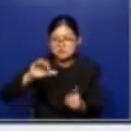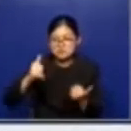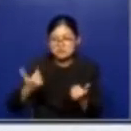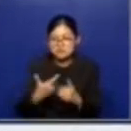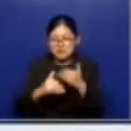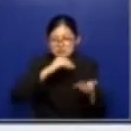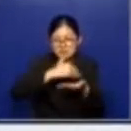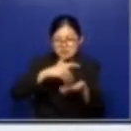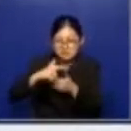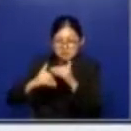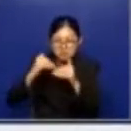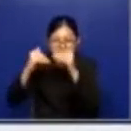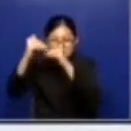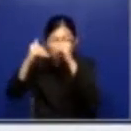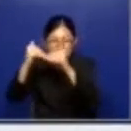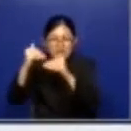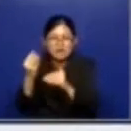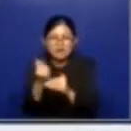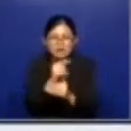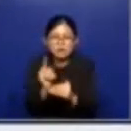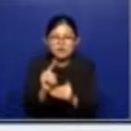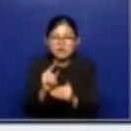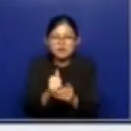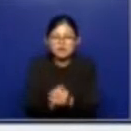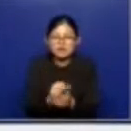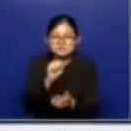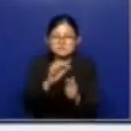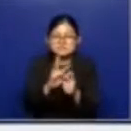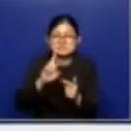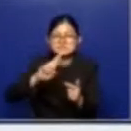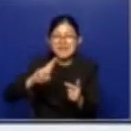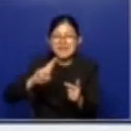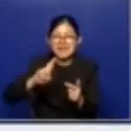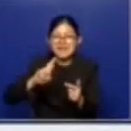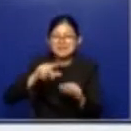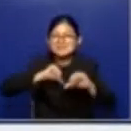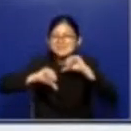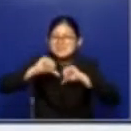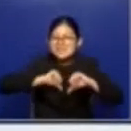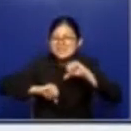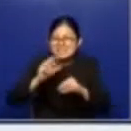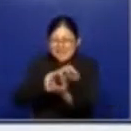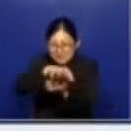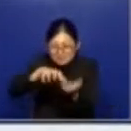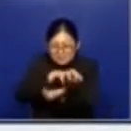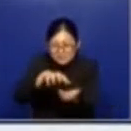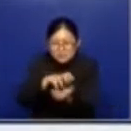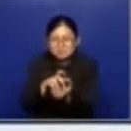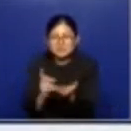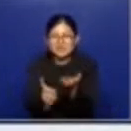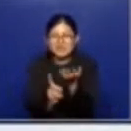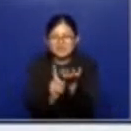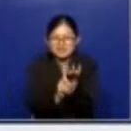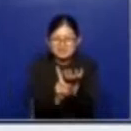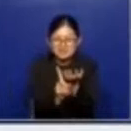มันได้การพัฒนาขึ้นไปนะครับโดยการใช้สารไชยานายขึ้นมาท่านประธานรู้ไหมครับว่า100กิโลผลิต